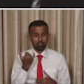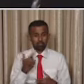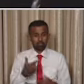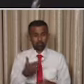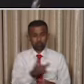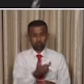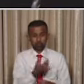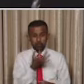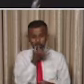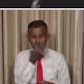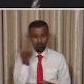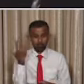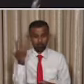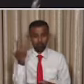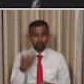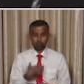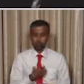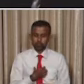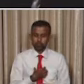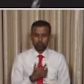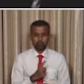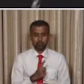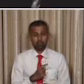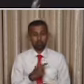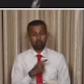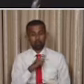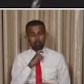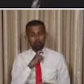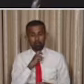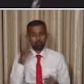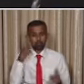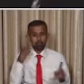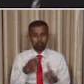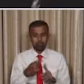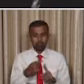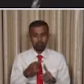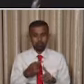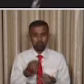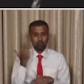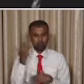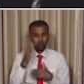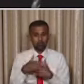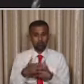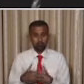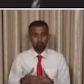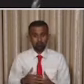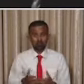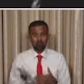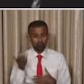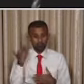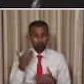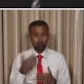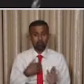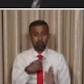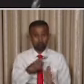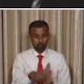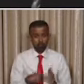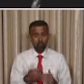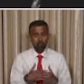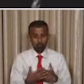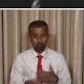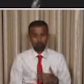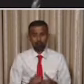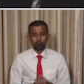අමීරි සුවඳ, දුක වේදනාව, මරලතෝනිය පිළිබඳ අත්දැකීම් රාශියක් ලබලා තියෙන රටක්.